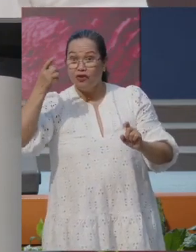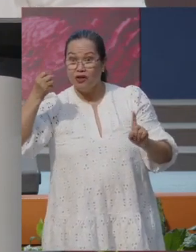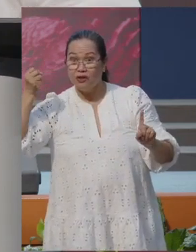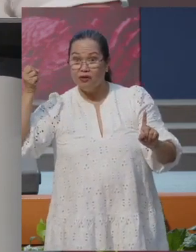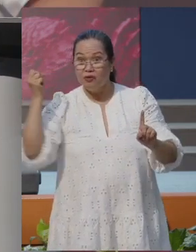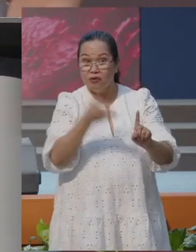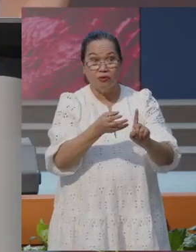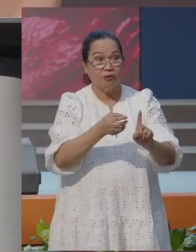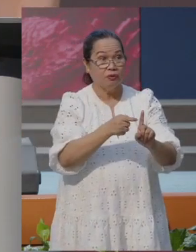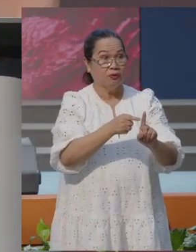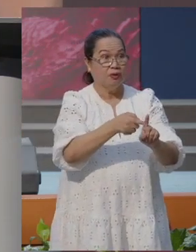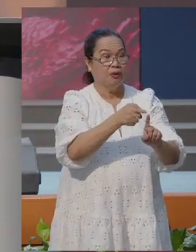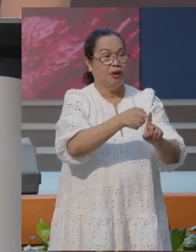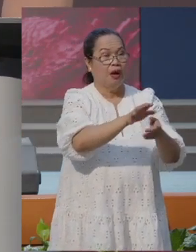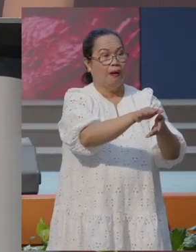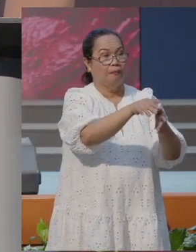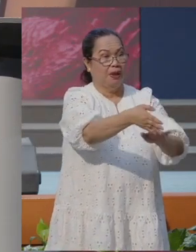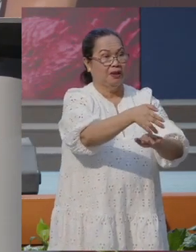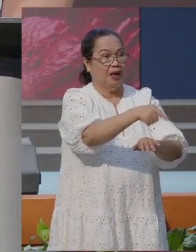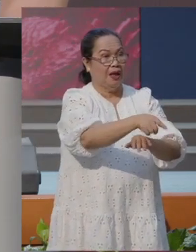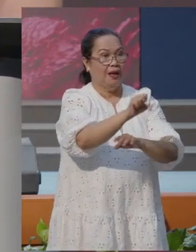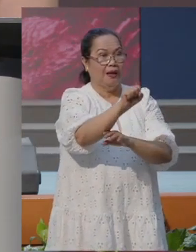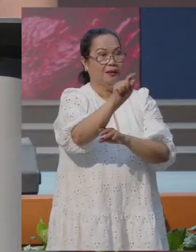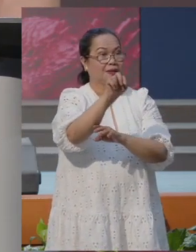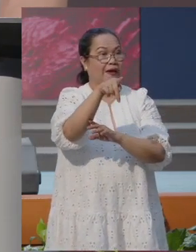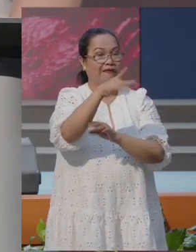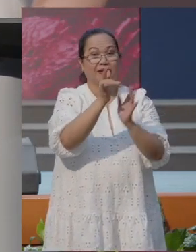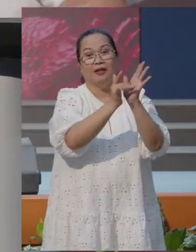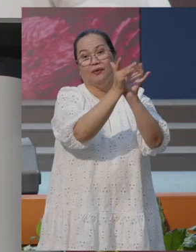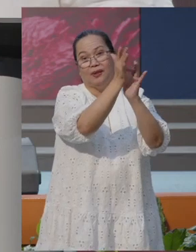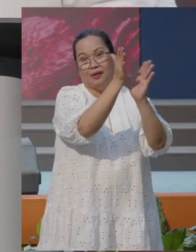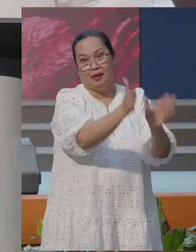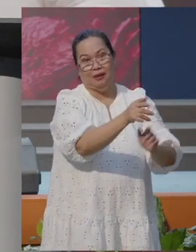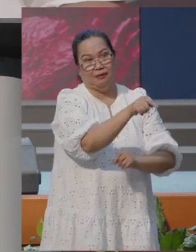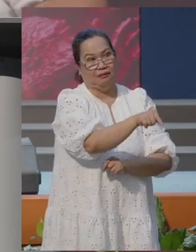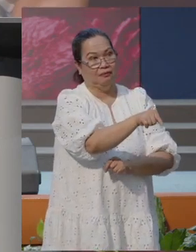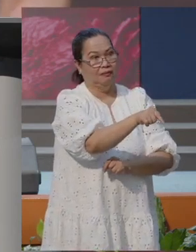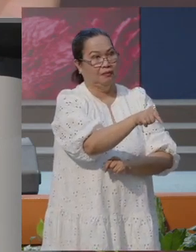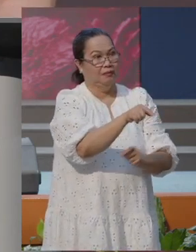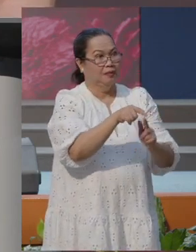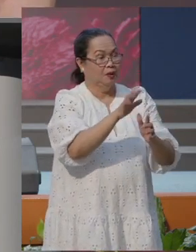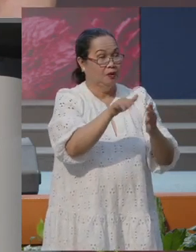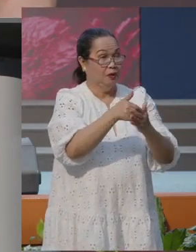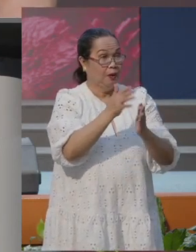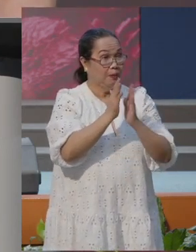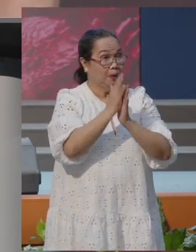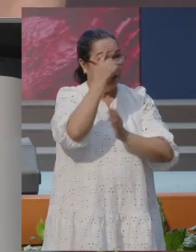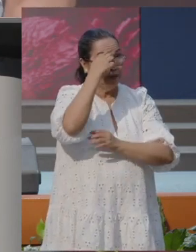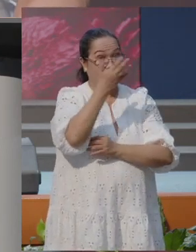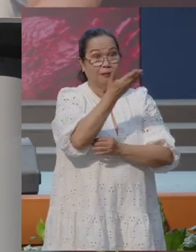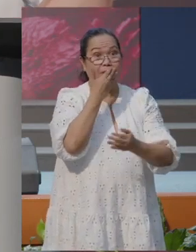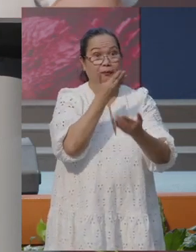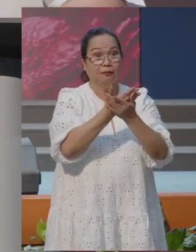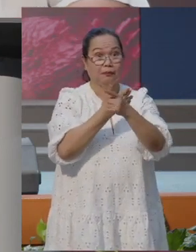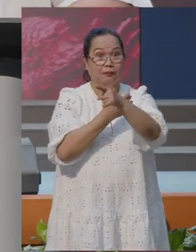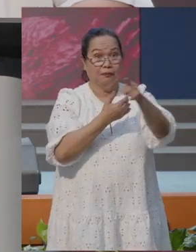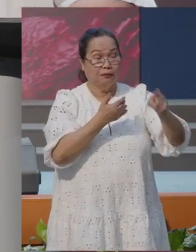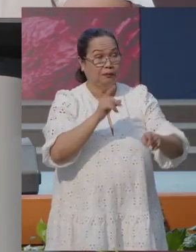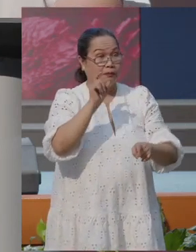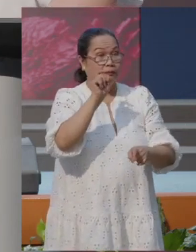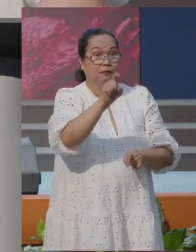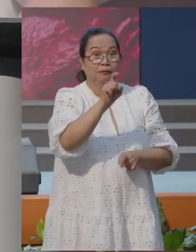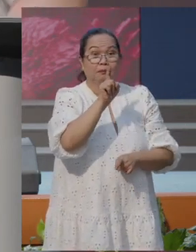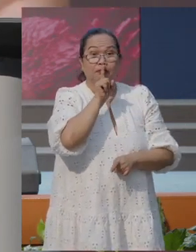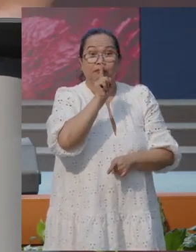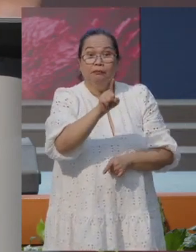napaka-powerful ng praying for your enemies. And you pray for their good. Naging radikal ang dating